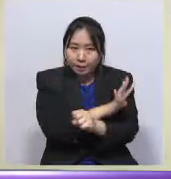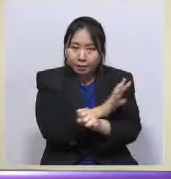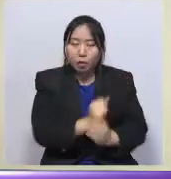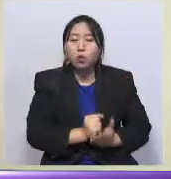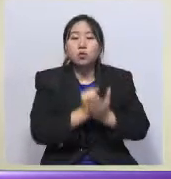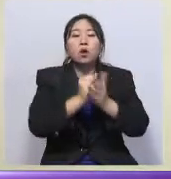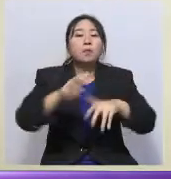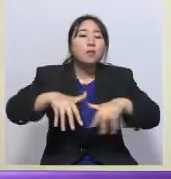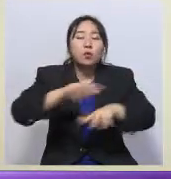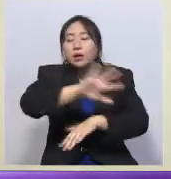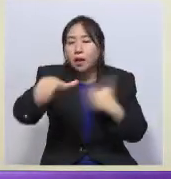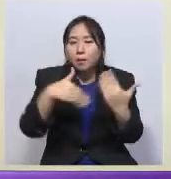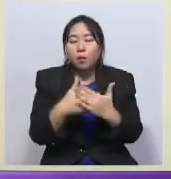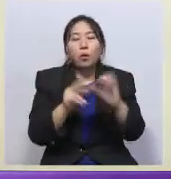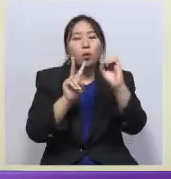กับคนทั่วไ